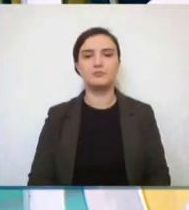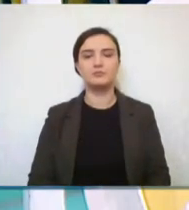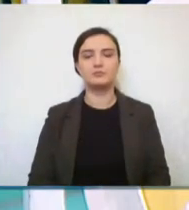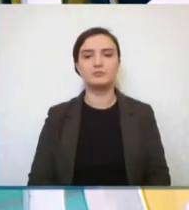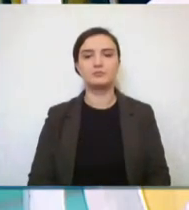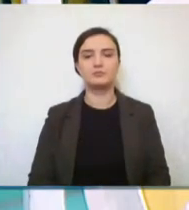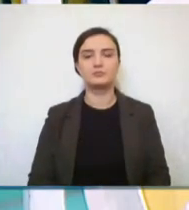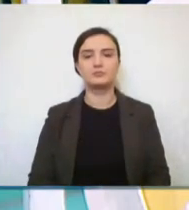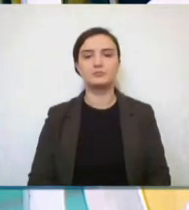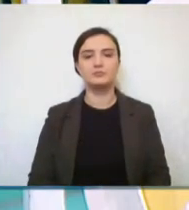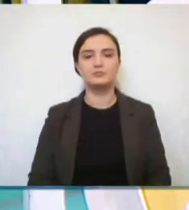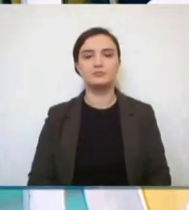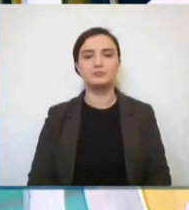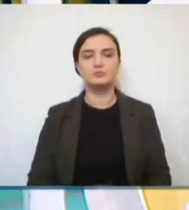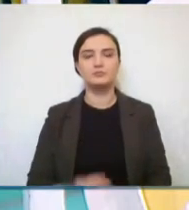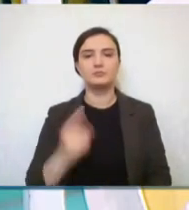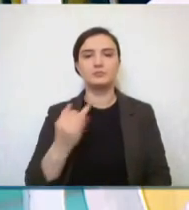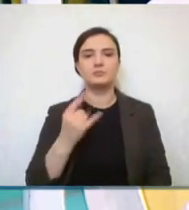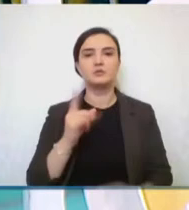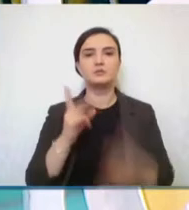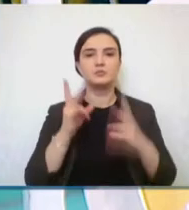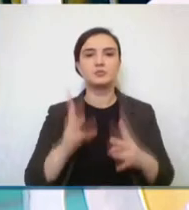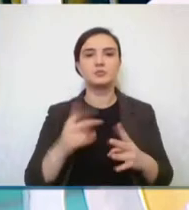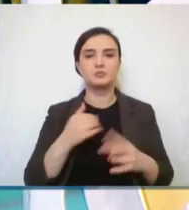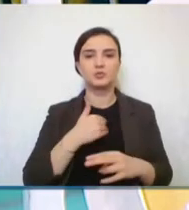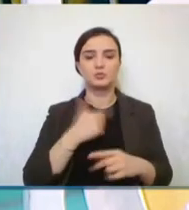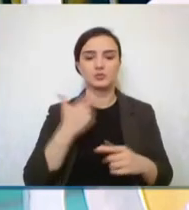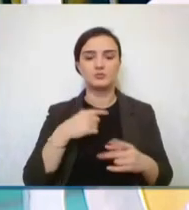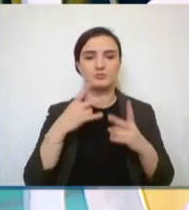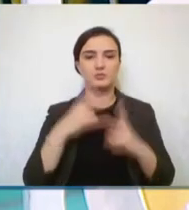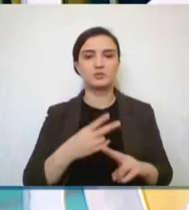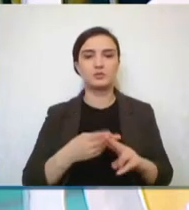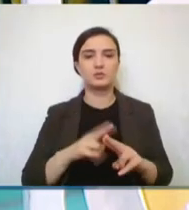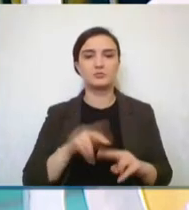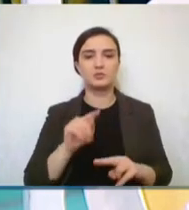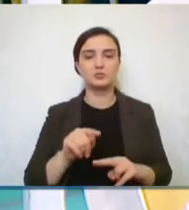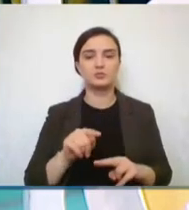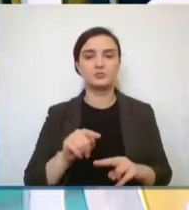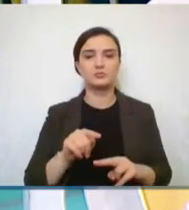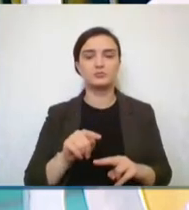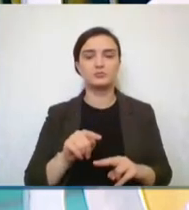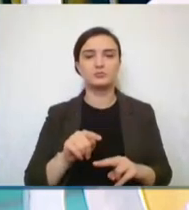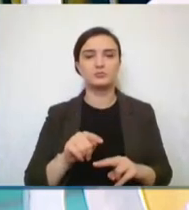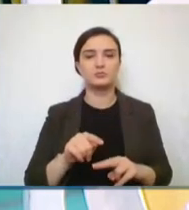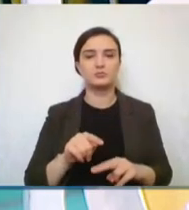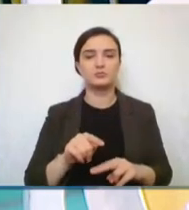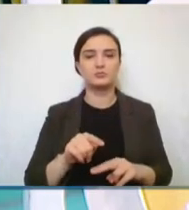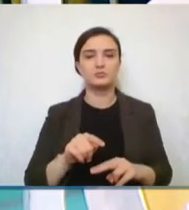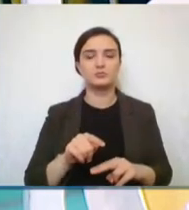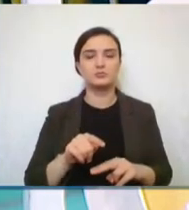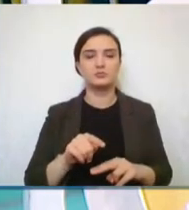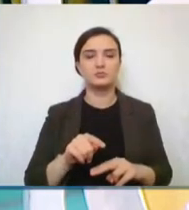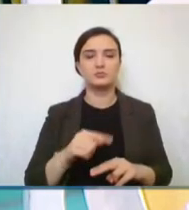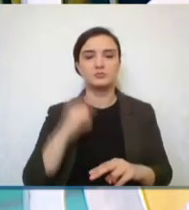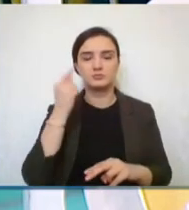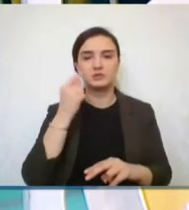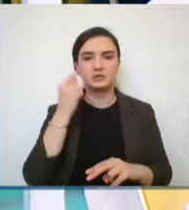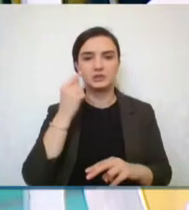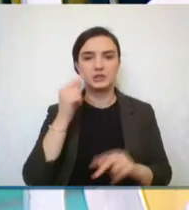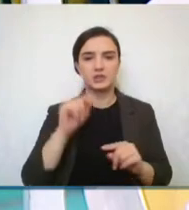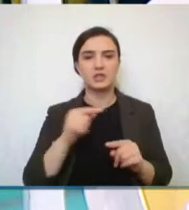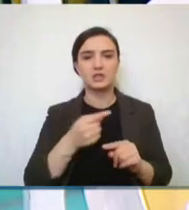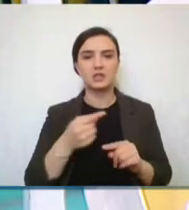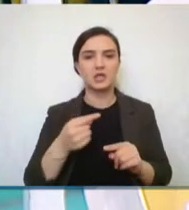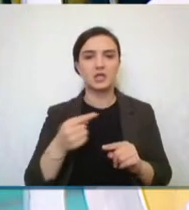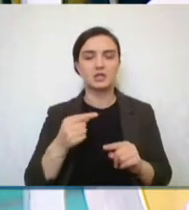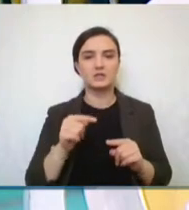რაღაც მოხდა მე არ დამემართოს, რაღაც ის იყო. ამიტომ ჩვენი ფსიქიკა რეაგირებს ნეგატივზე რომ